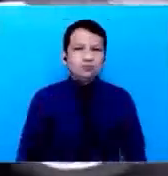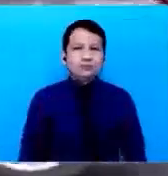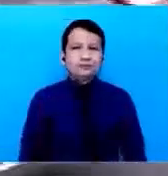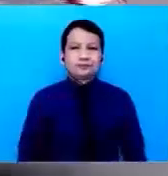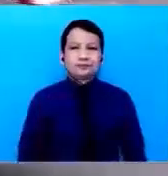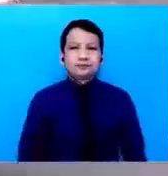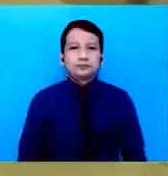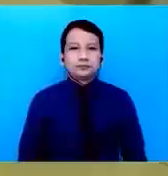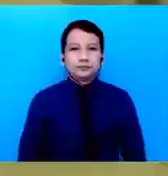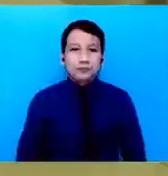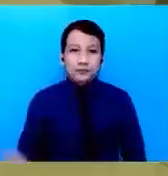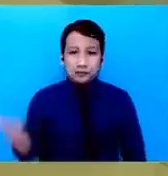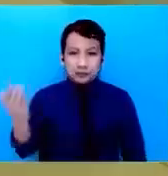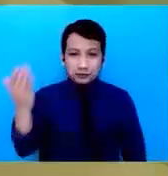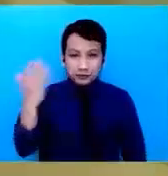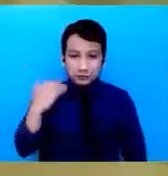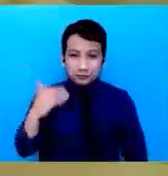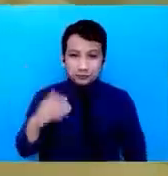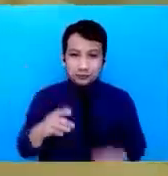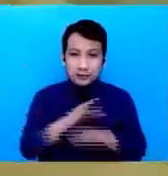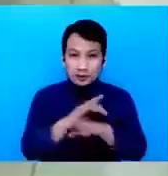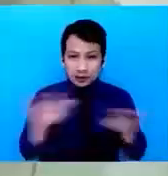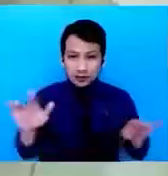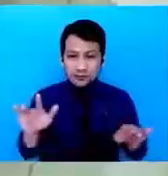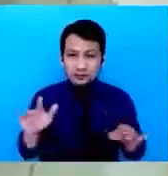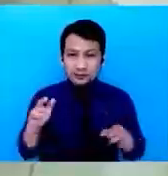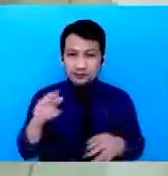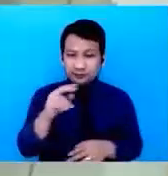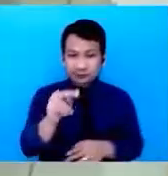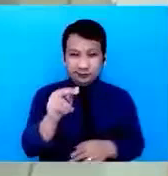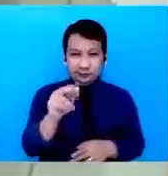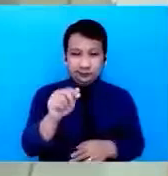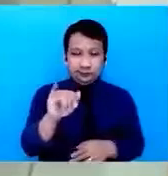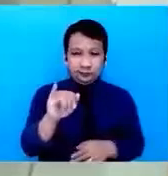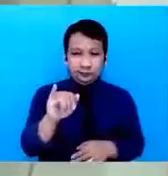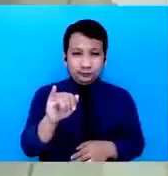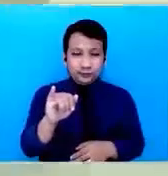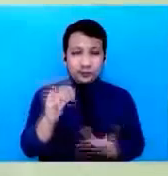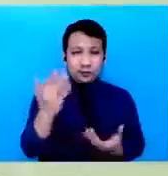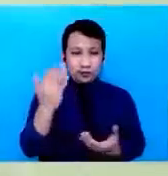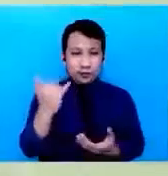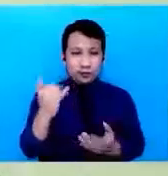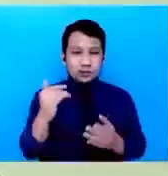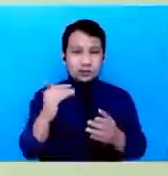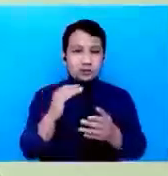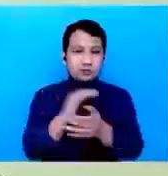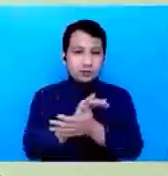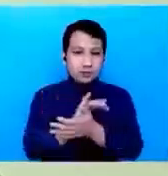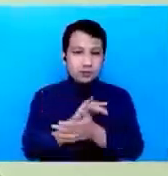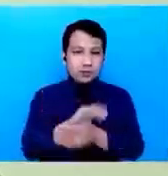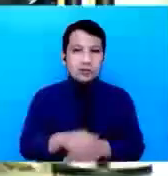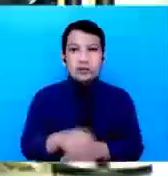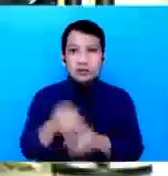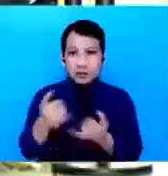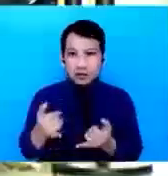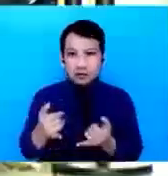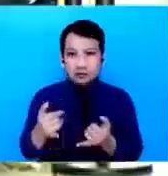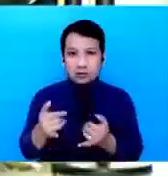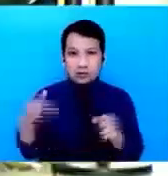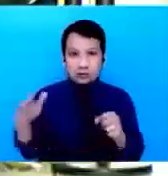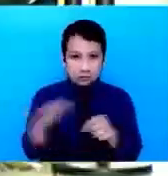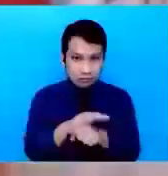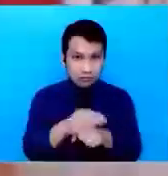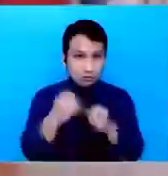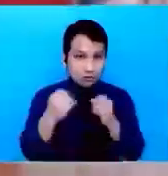Ang dating tahimik na mga pasilyo ng Ninoy Aquino International Airport dahil sa pandemya. Ngayon, napupuno na ulit ng